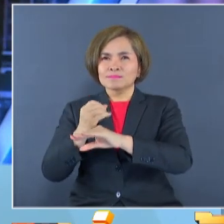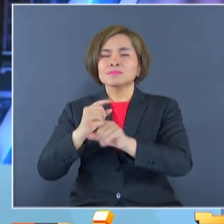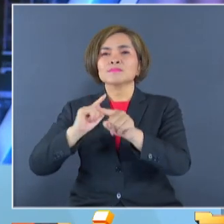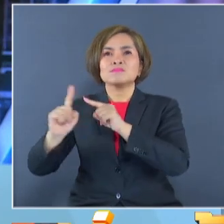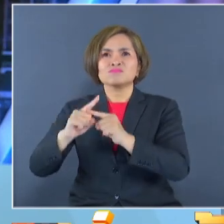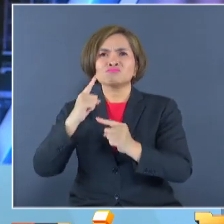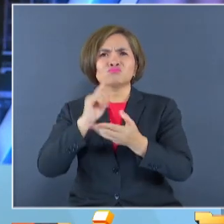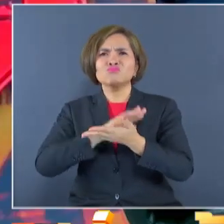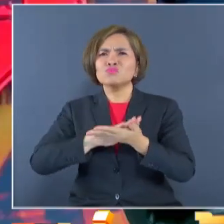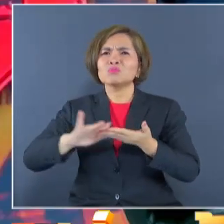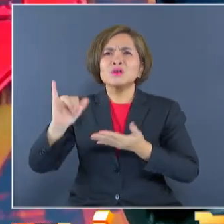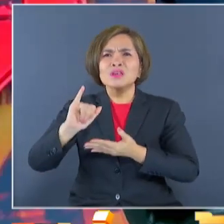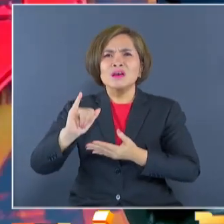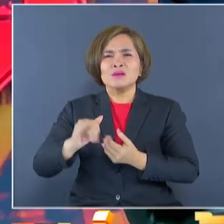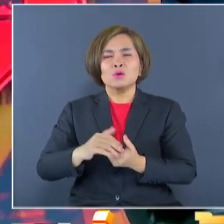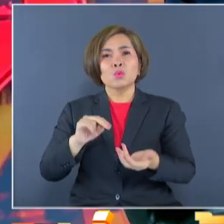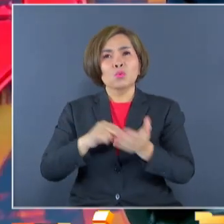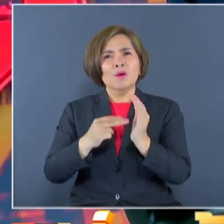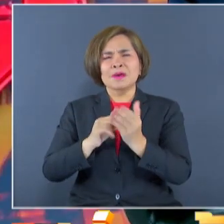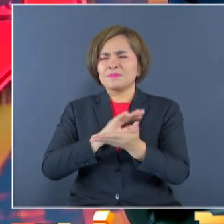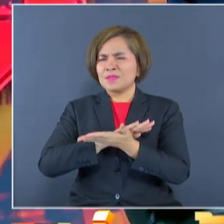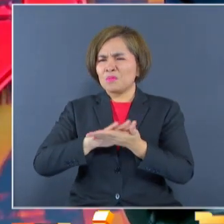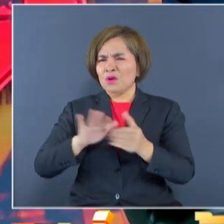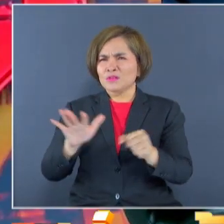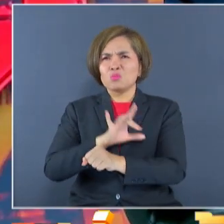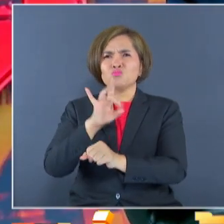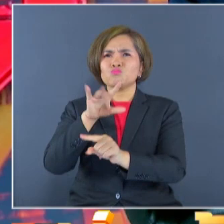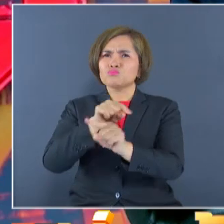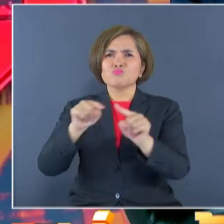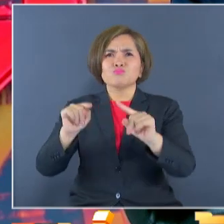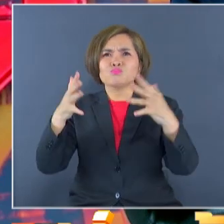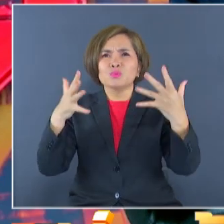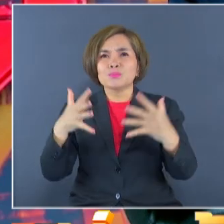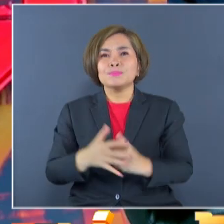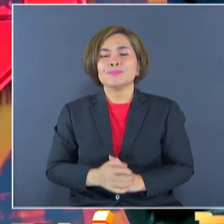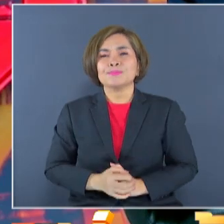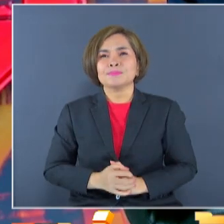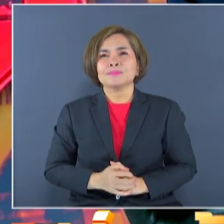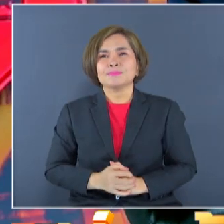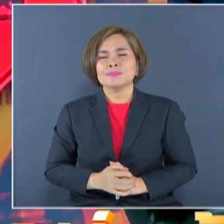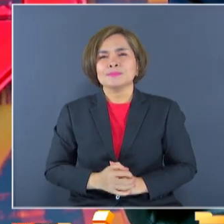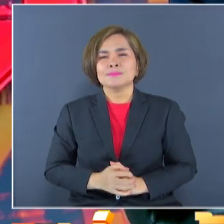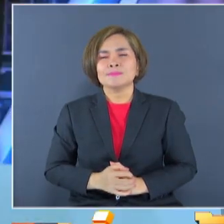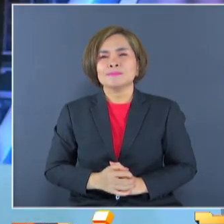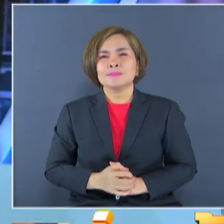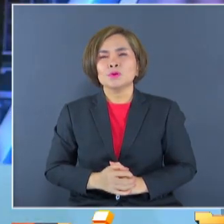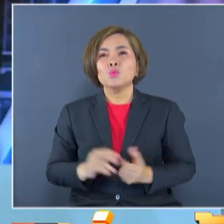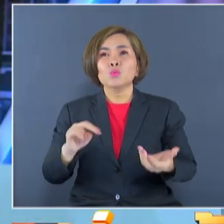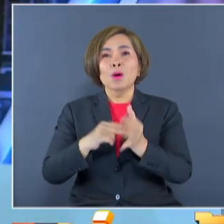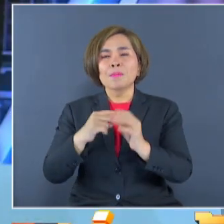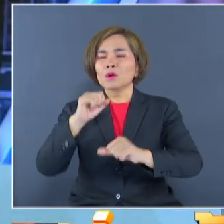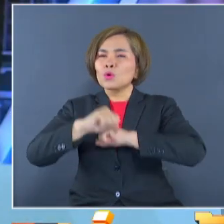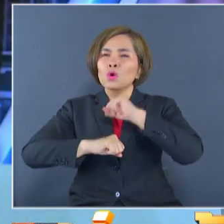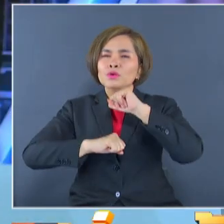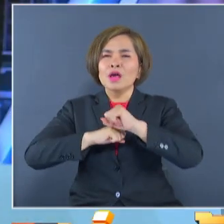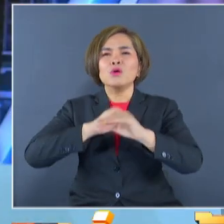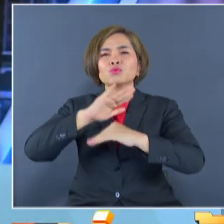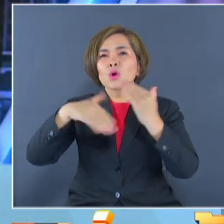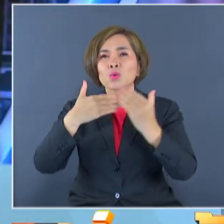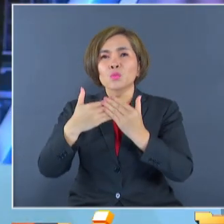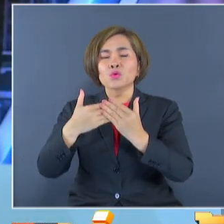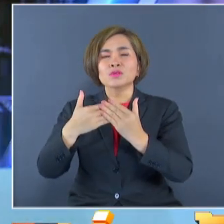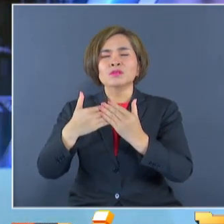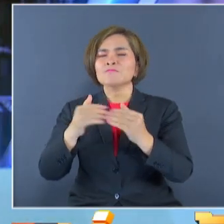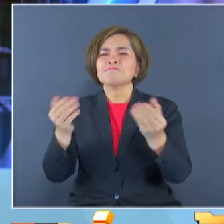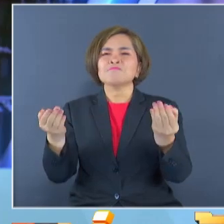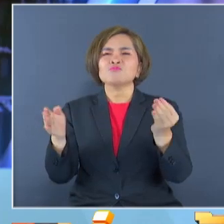เอาลอยนมจะเล็เสรจหก็ยังไม่เสร็จครัยไม่เสรจสมบุญแบบยังไม่ที่ปิดตำนายการขอสรางจตชั่วโค